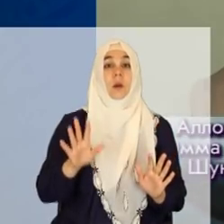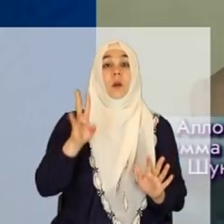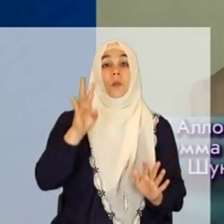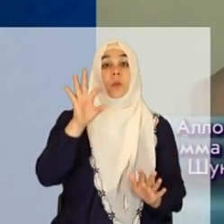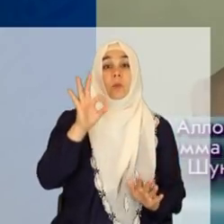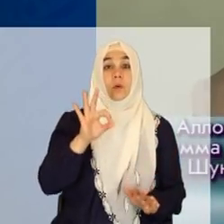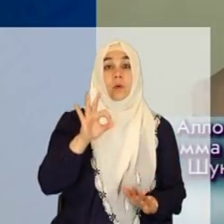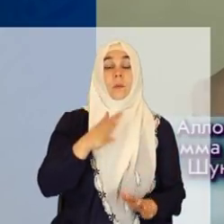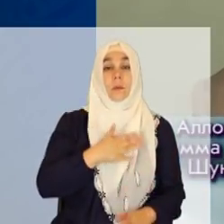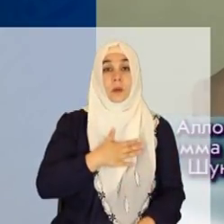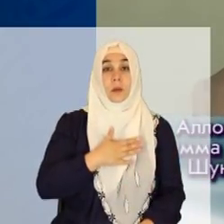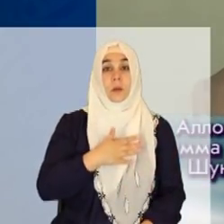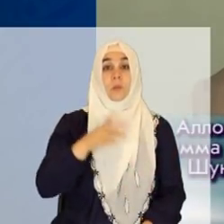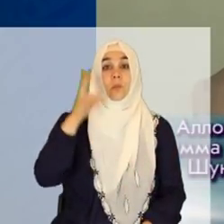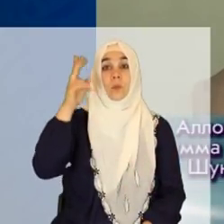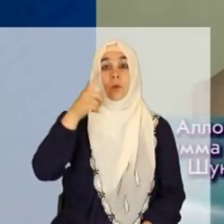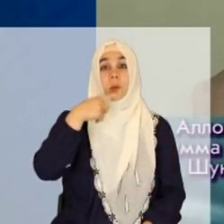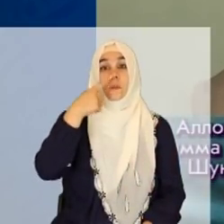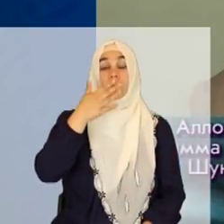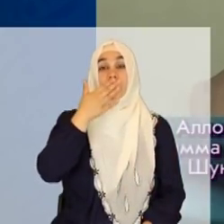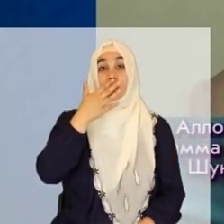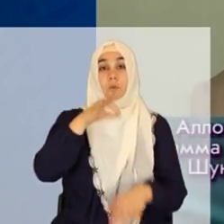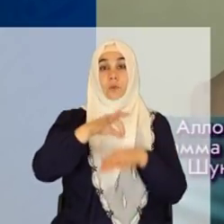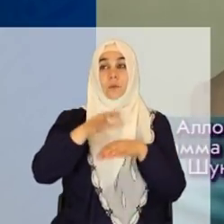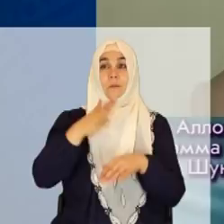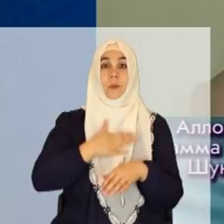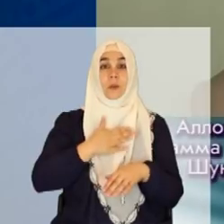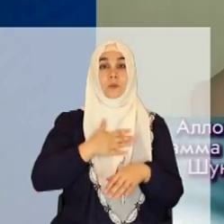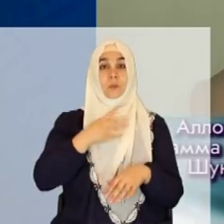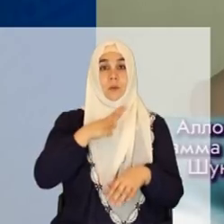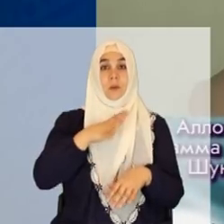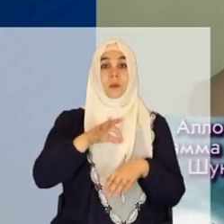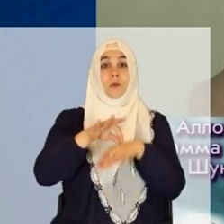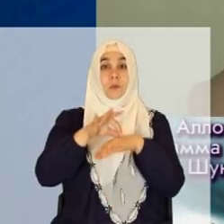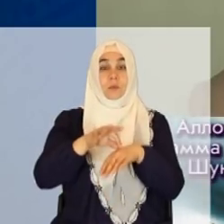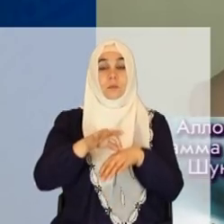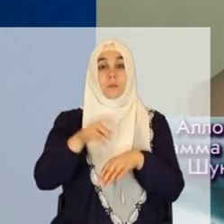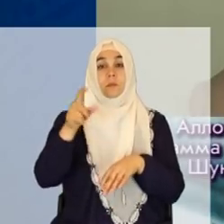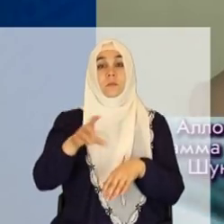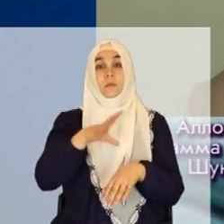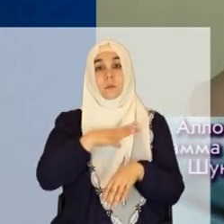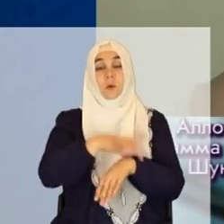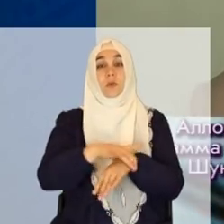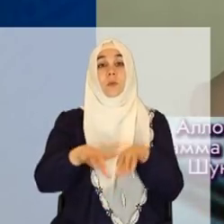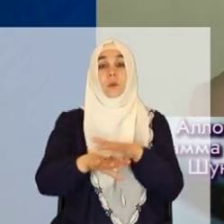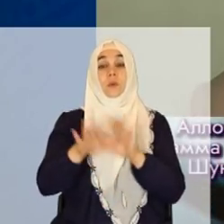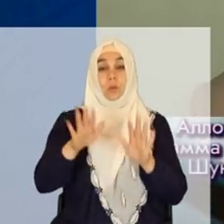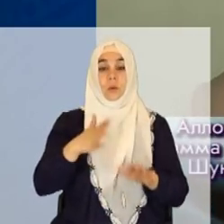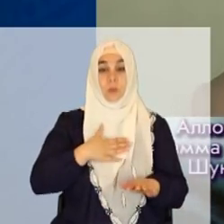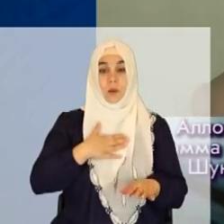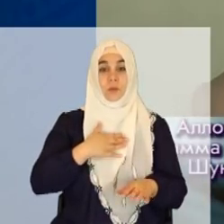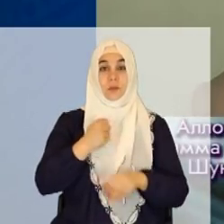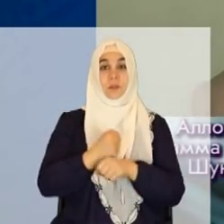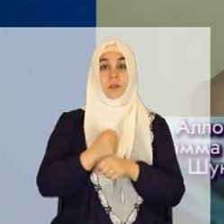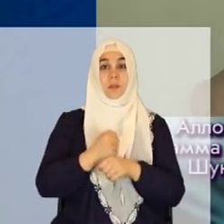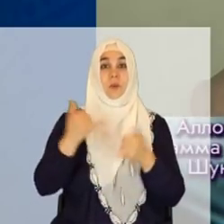Illa magaram roza men uchun. Uni odam bolasi qiladi, lekin men uchun qiladi deydi Alloh